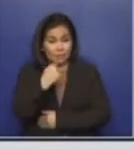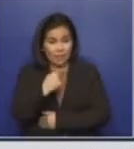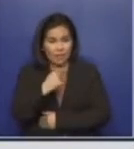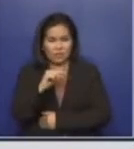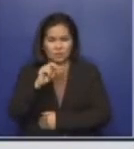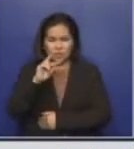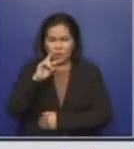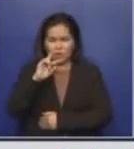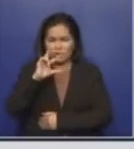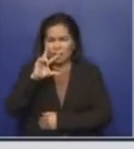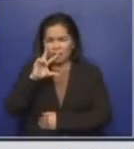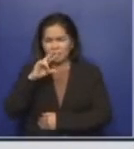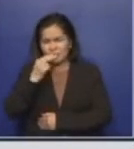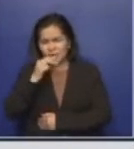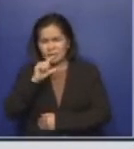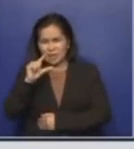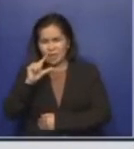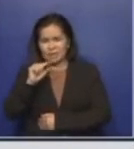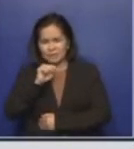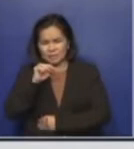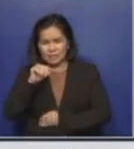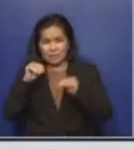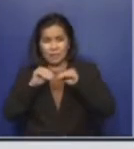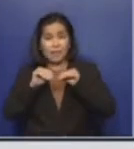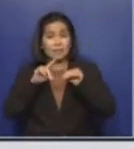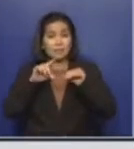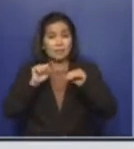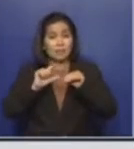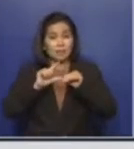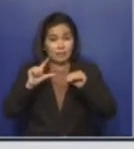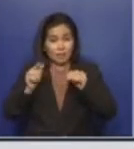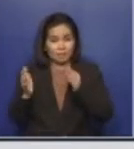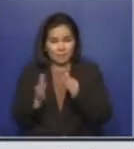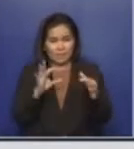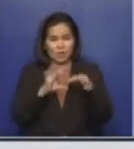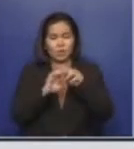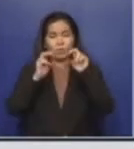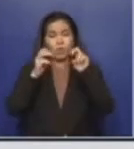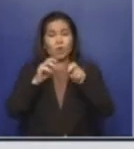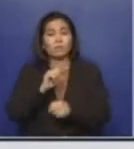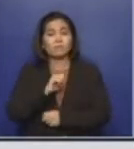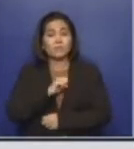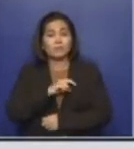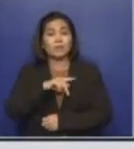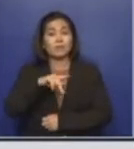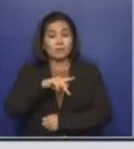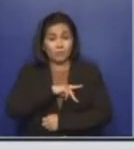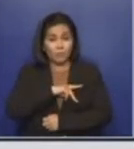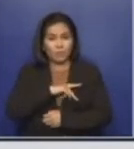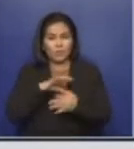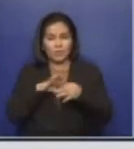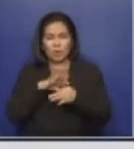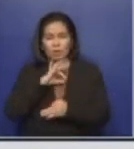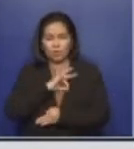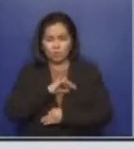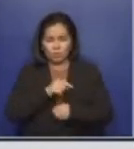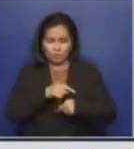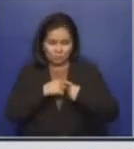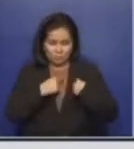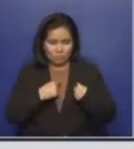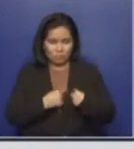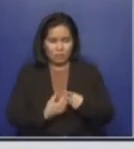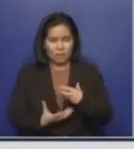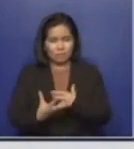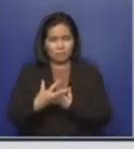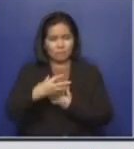2,30,000,000,000,000 ล้านเป็นแสนล้านอ่ะพอได้ด้านพระพุทธศาสนานี่ซึ่งเป็นส่วนของด้านจิตใจ